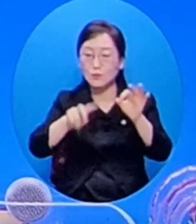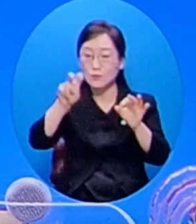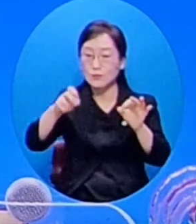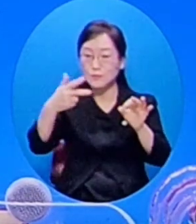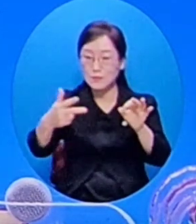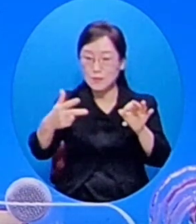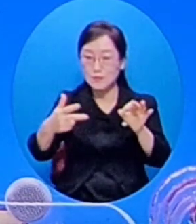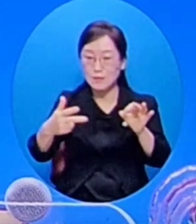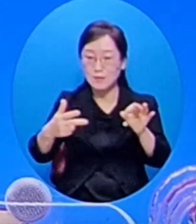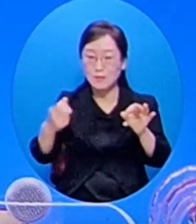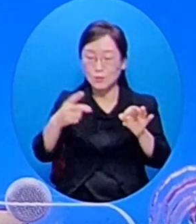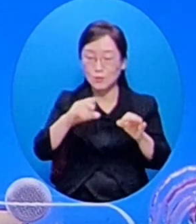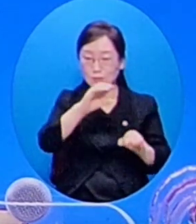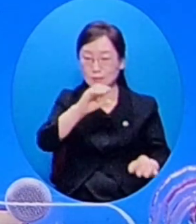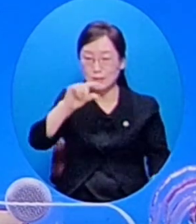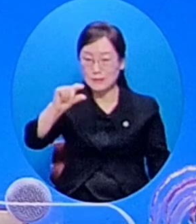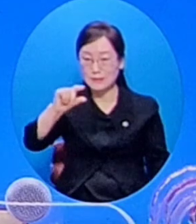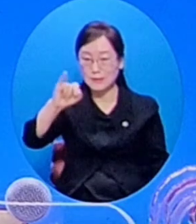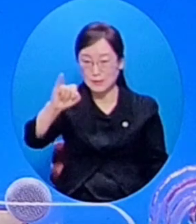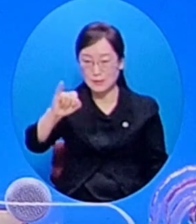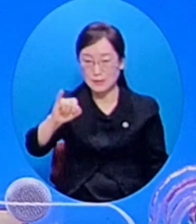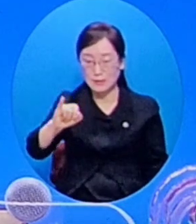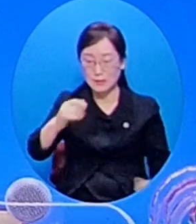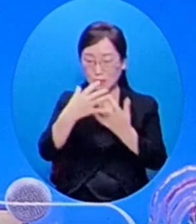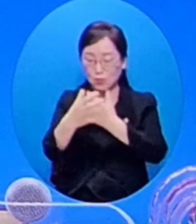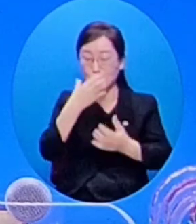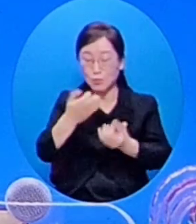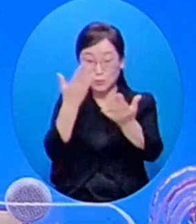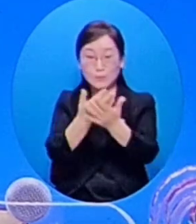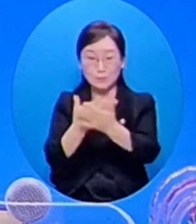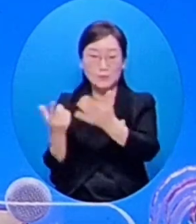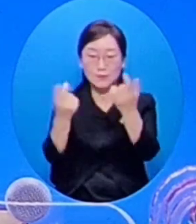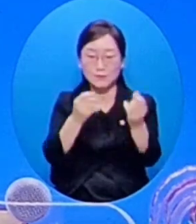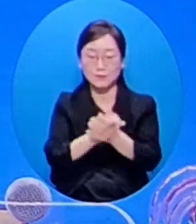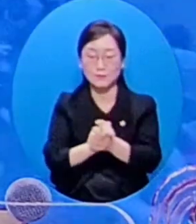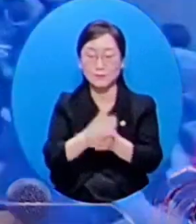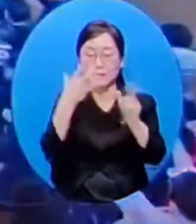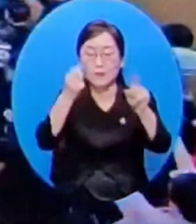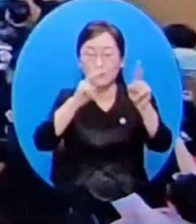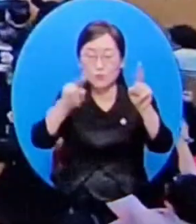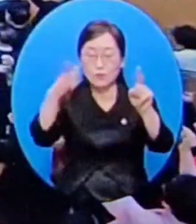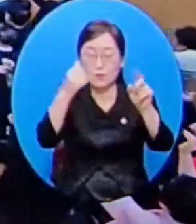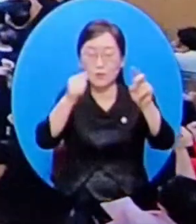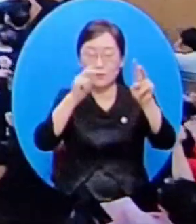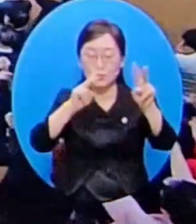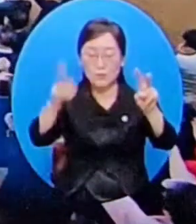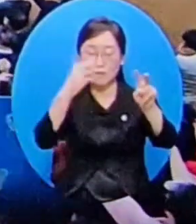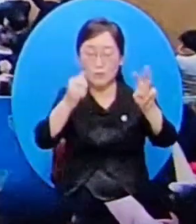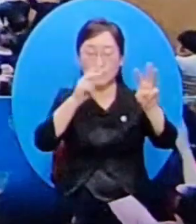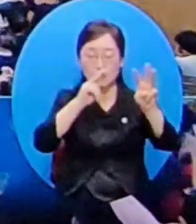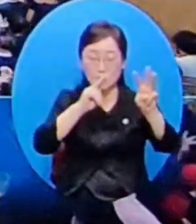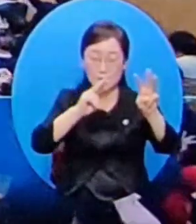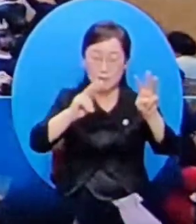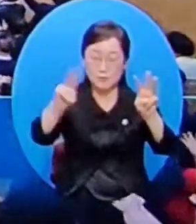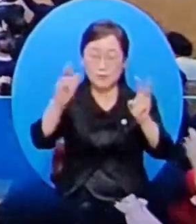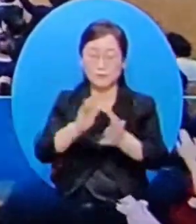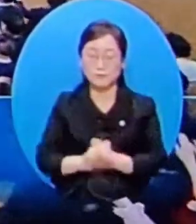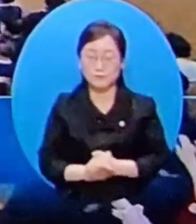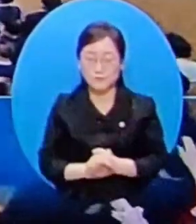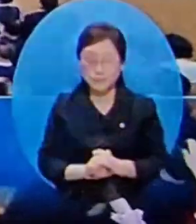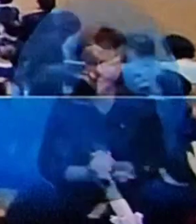10월 달에는 CJ의 대회 복을 내려 주옵소서. 주여 삼창을 기도합니다. 주여! 주여!